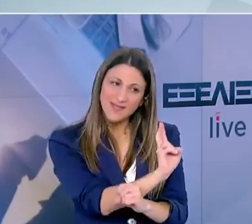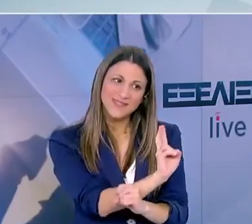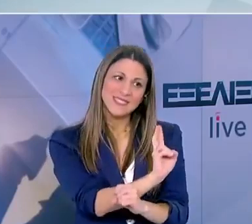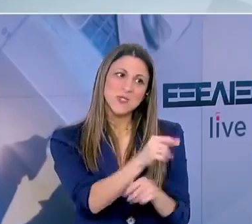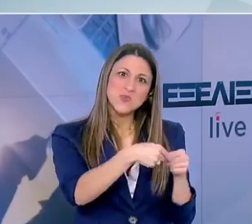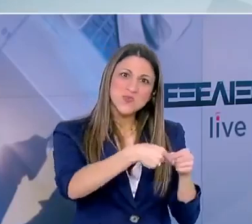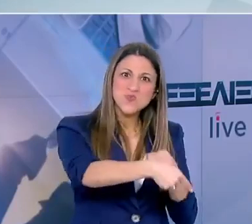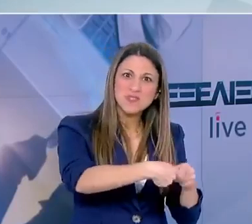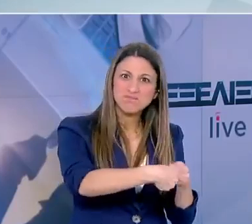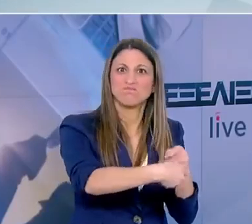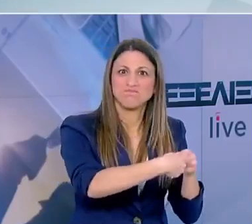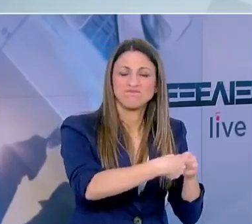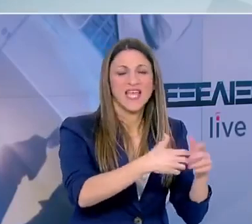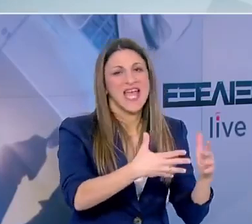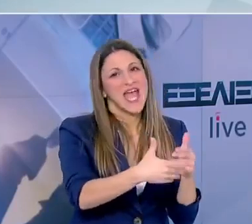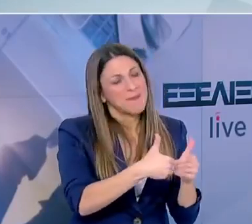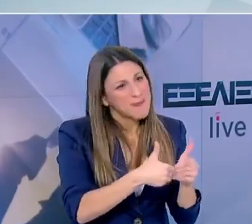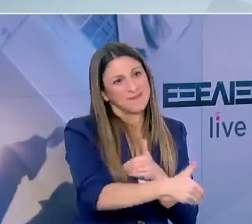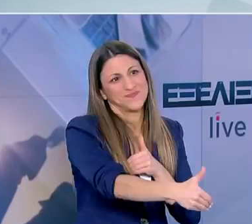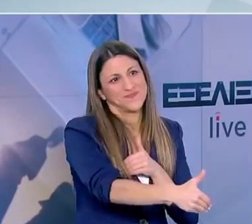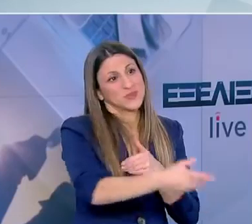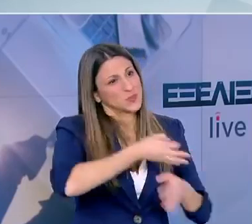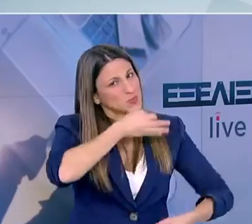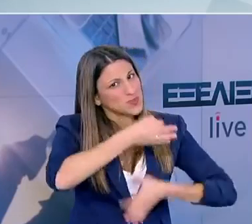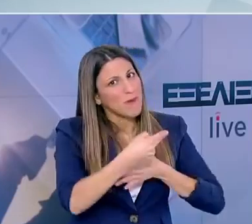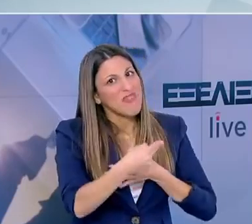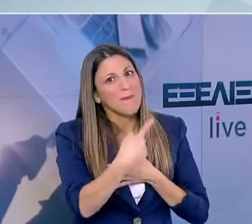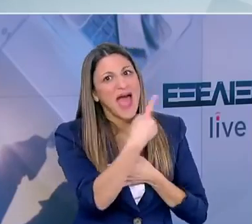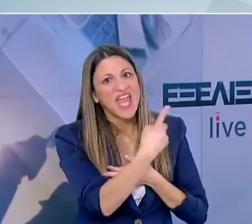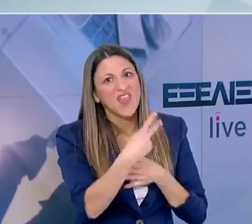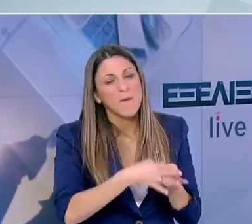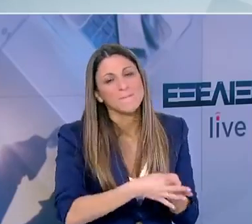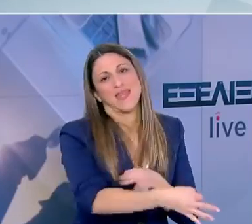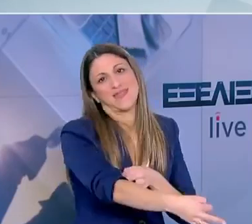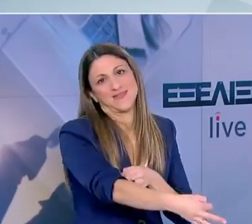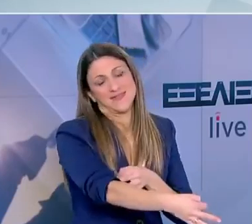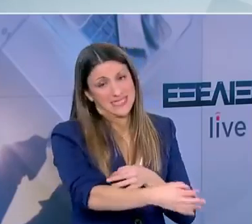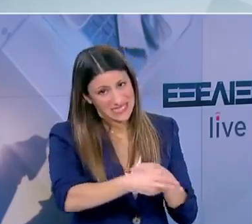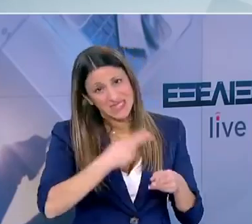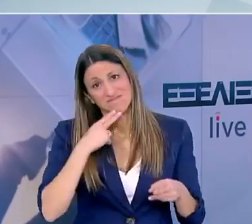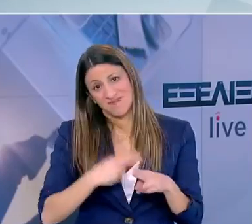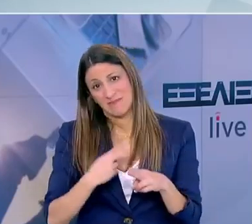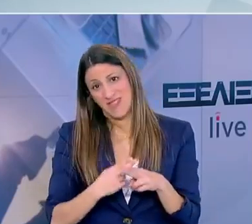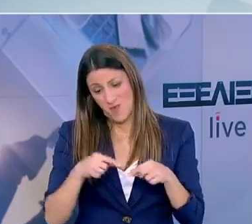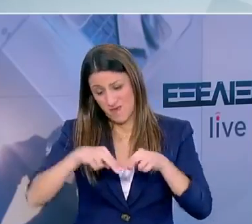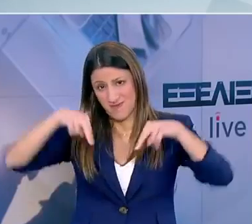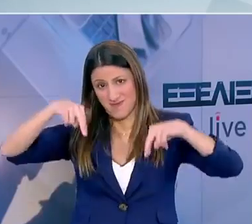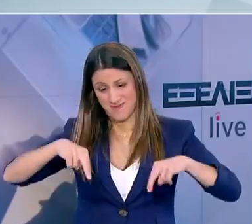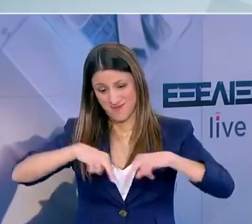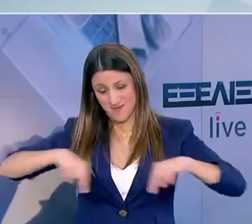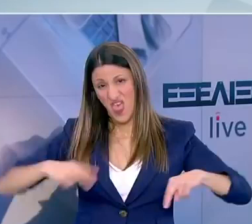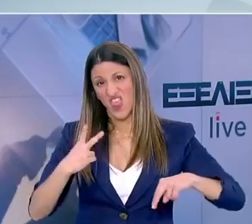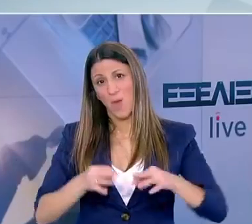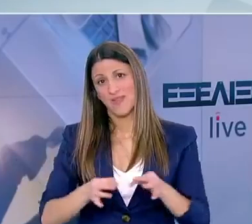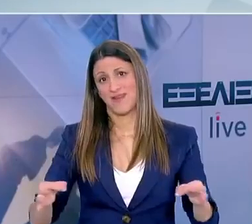ότι περισσότερο η αγάπη μας μετρούσε εκείνα τα 5 λεπτά και όχι τα 2 μέτρα απόσταση μεταξύ όλων. Και νομίζω το κατάλαβαν και αυτοί και το καταλάβαμε και